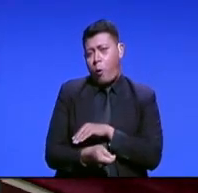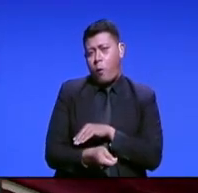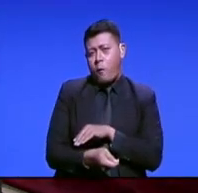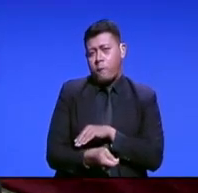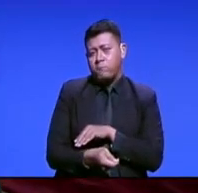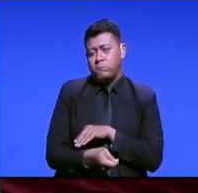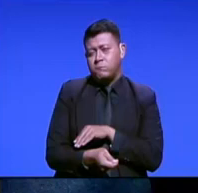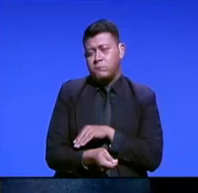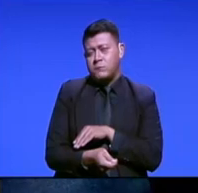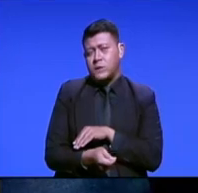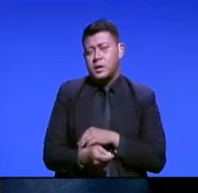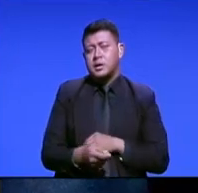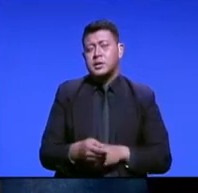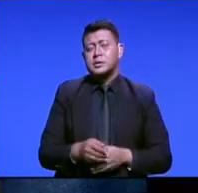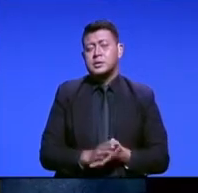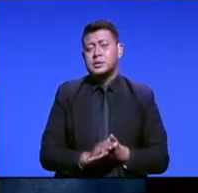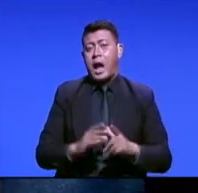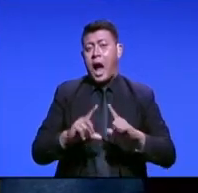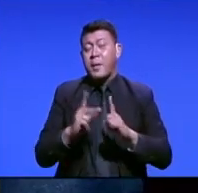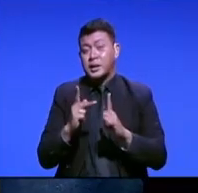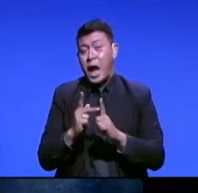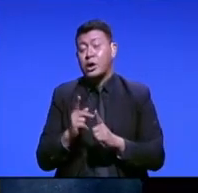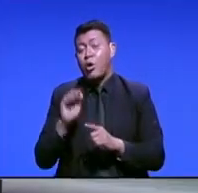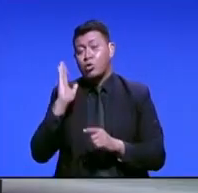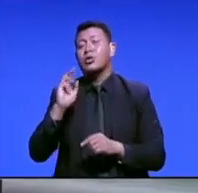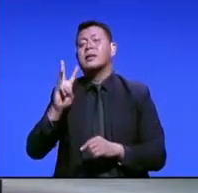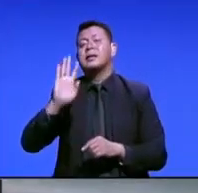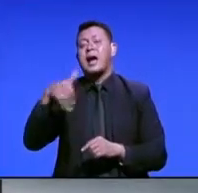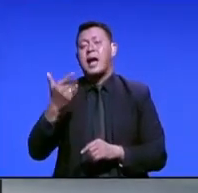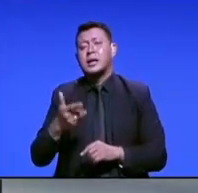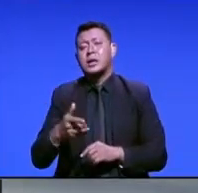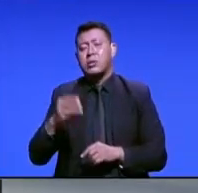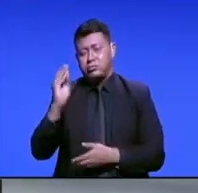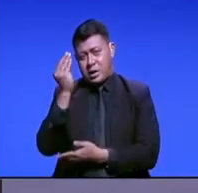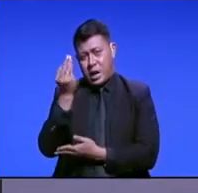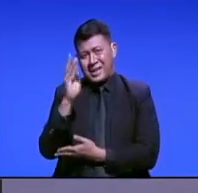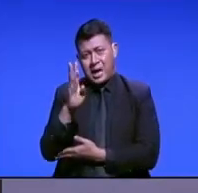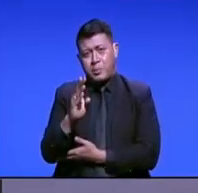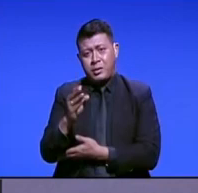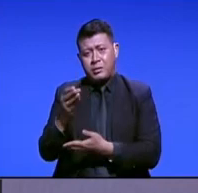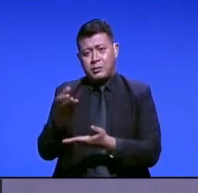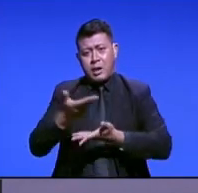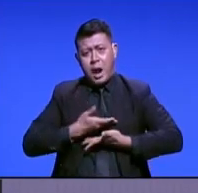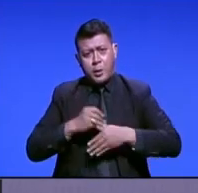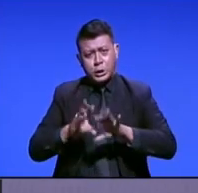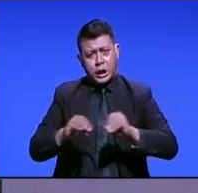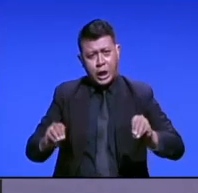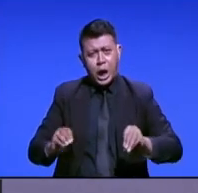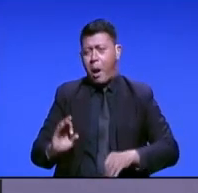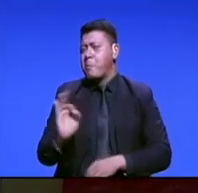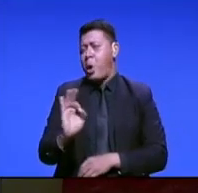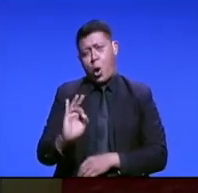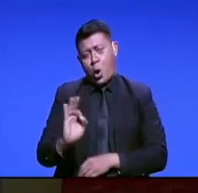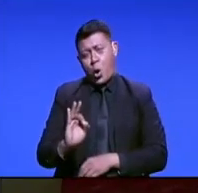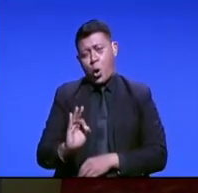Pengalaman yang sama juga dirasakan Ahmad Haki yang sudah 3 tahun merantau di Jakarta, namun belum juga mendapatkan pekerjaan.